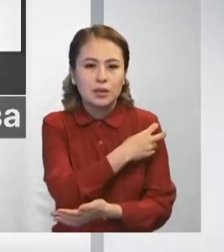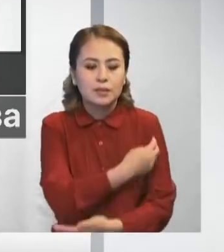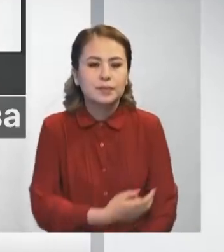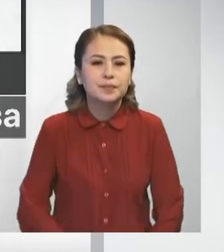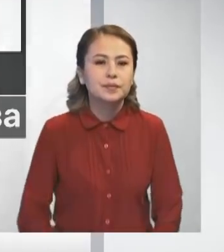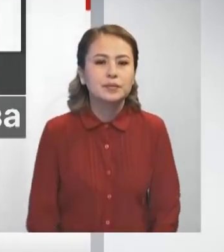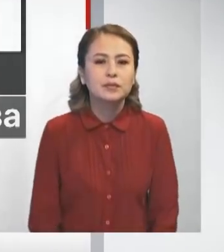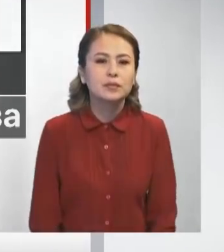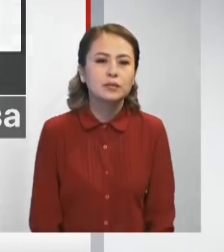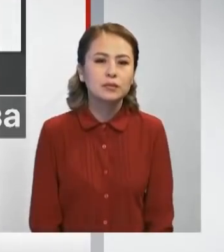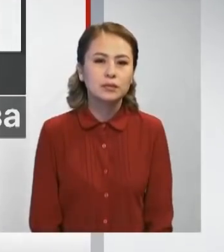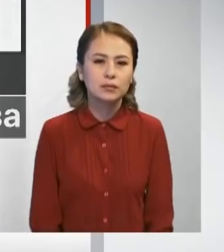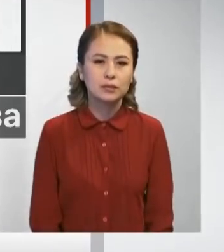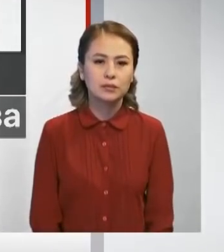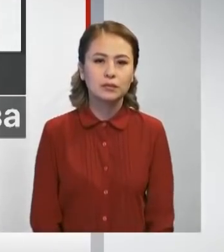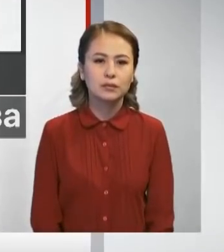дәрігері.